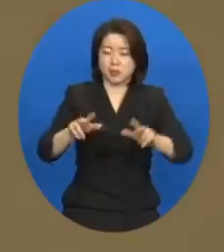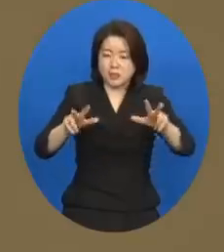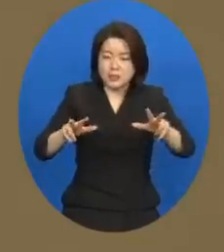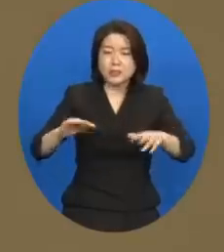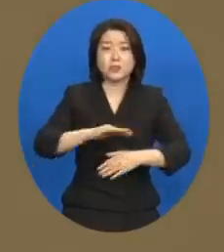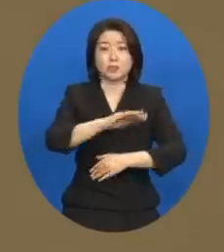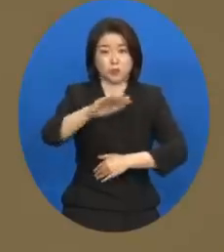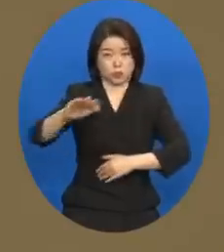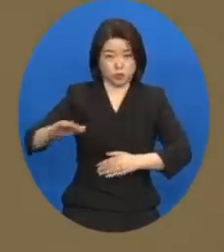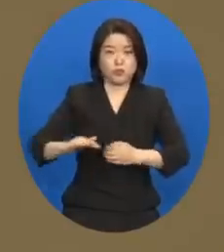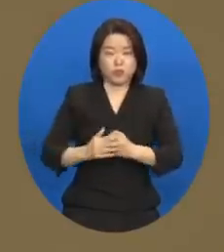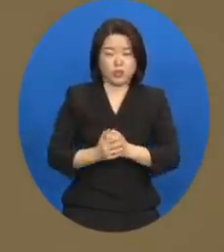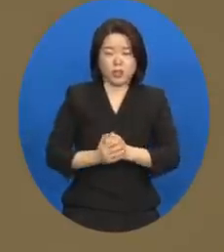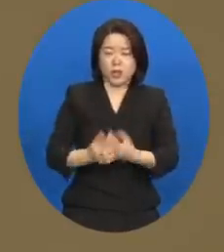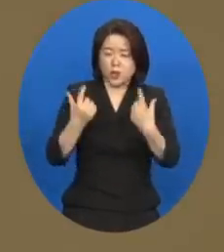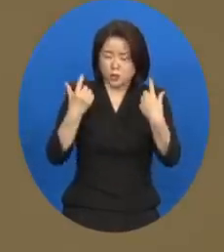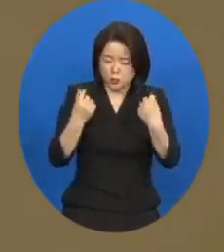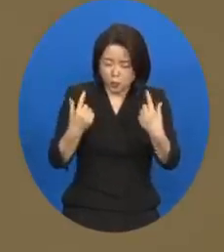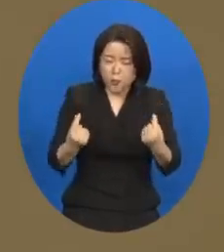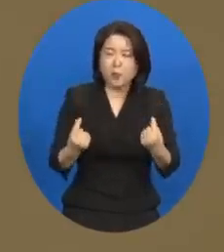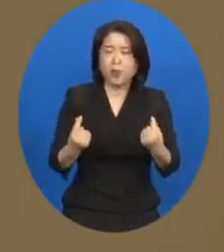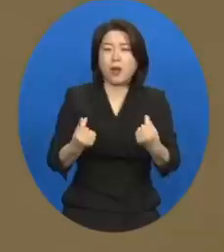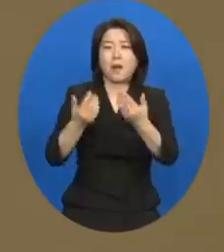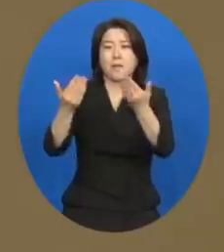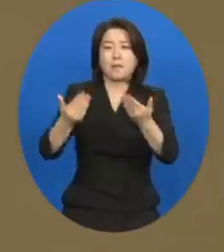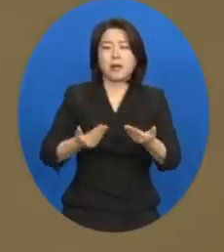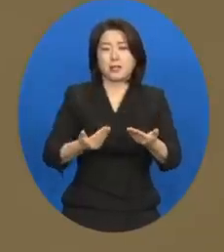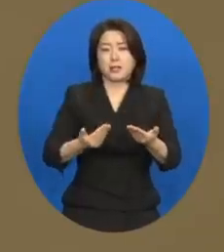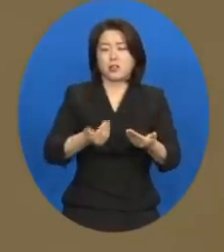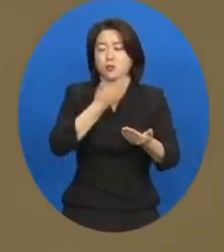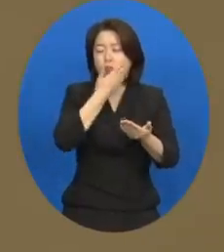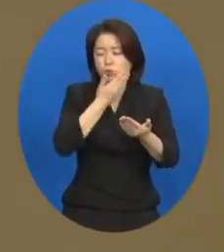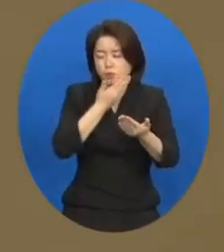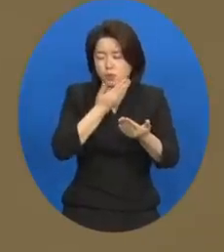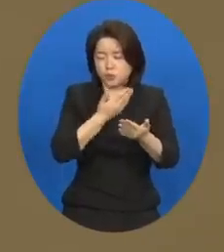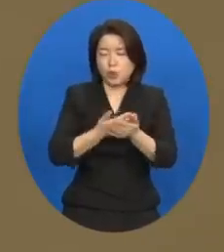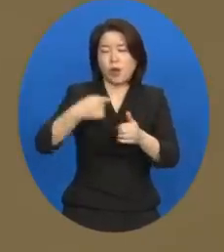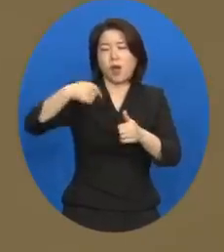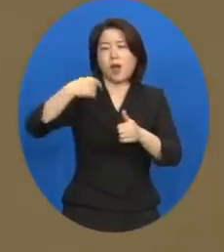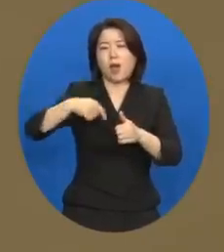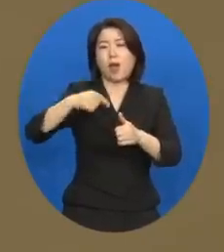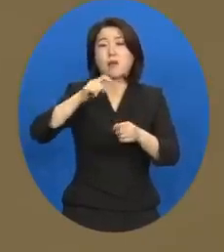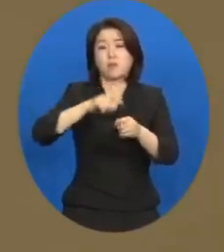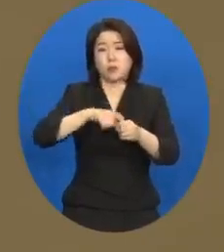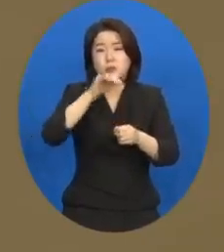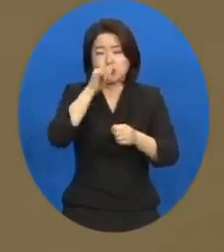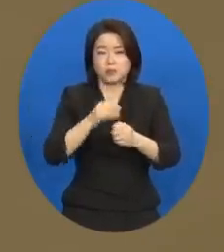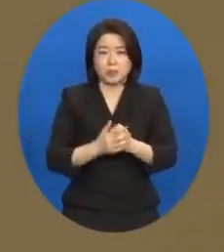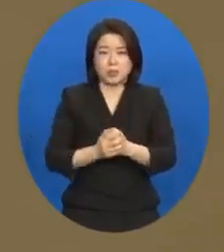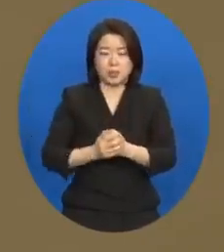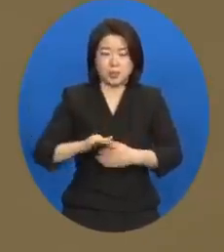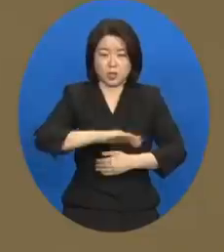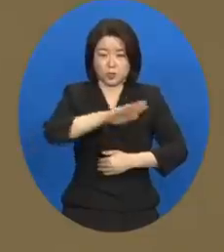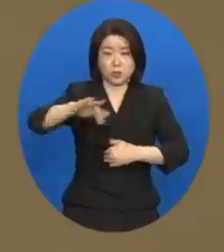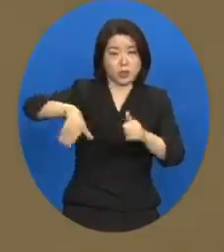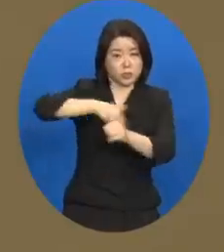현재 우리도 동일하게 받고 있는 중요한 교훈입니다. 여러분, 우리